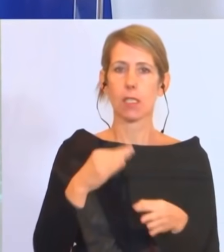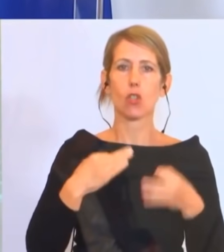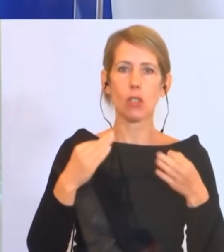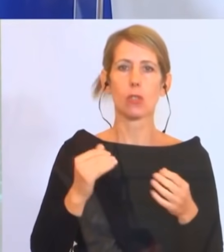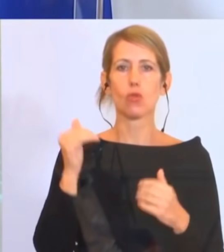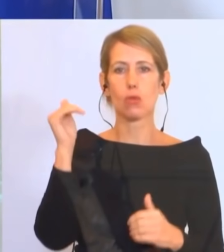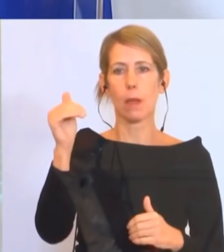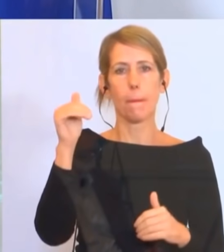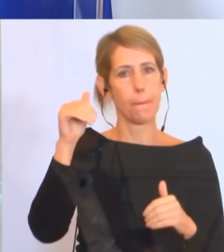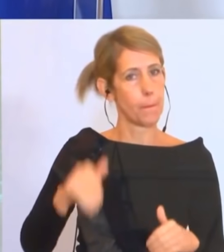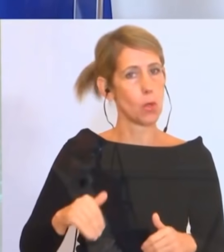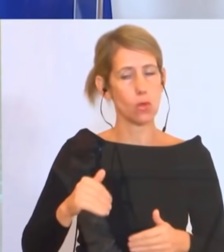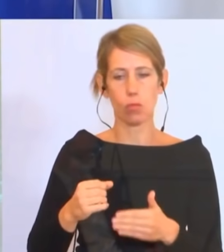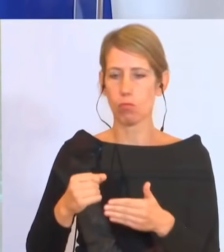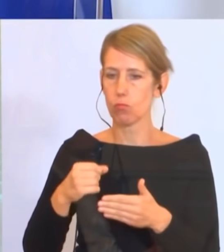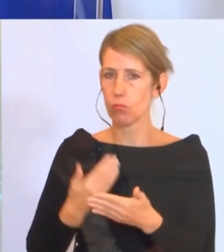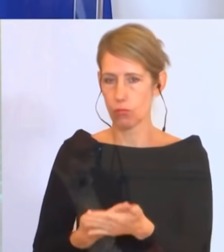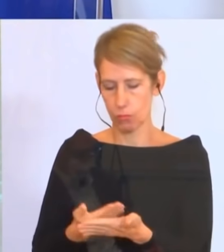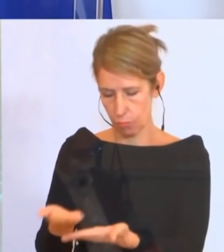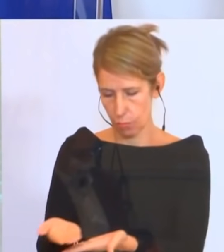bzw. eine behördliche Genehmigung.